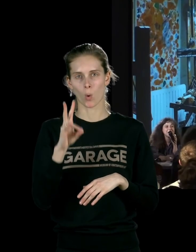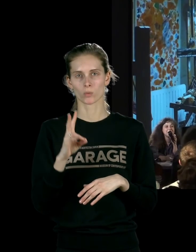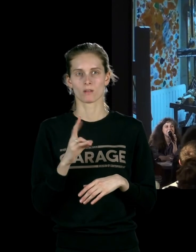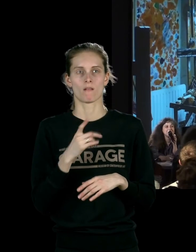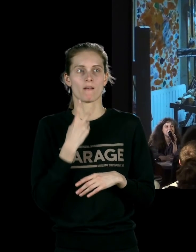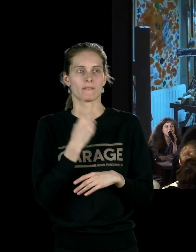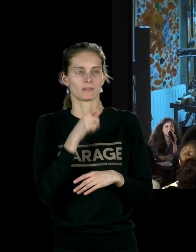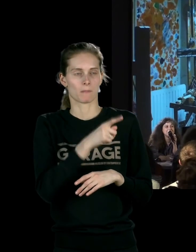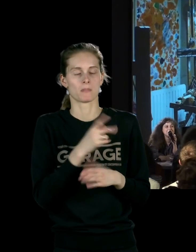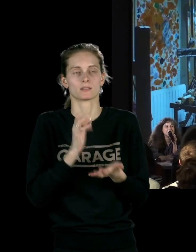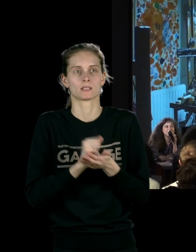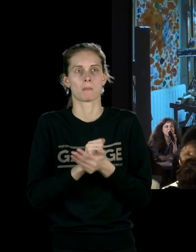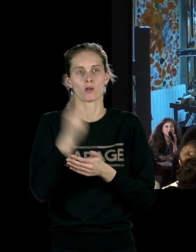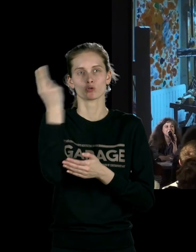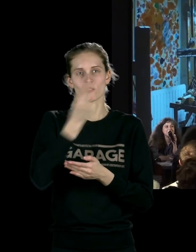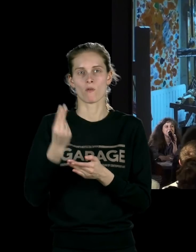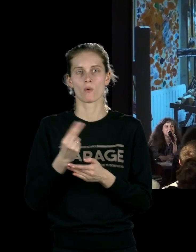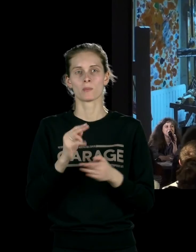действия,